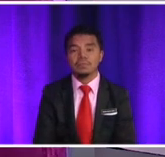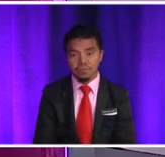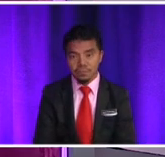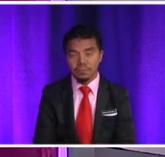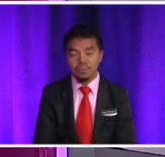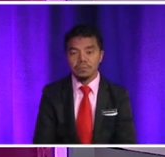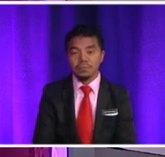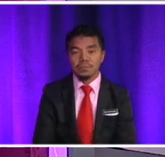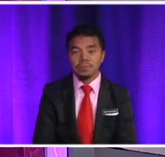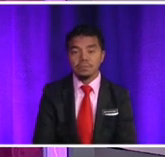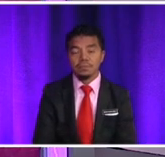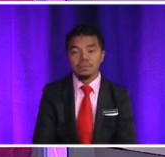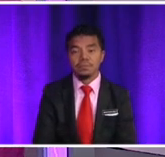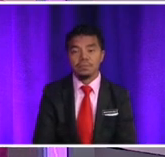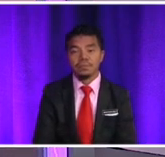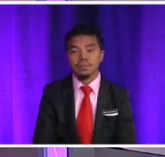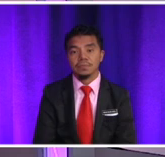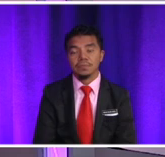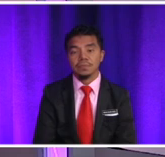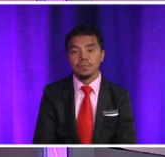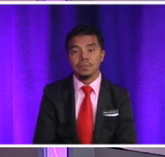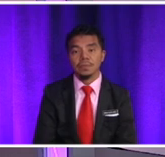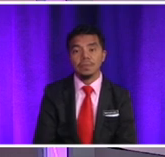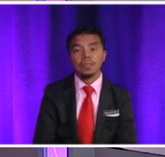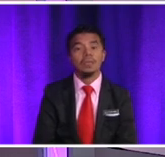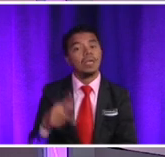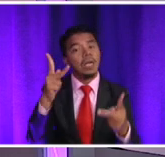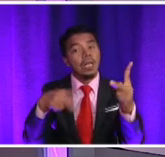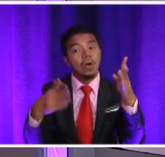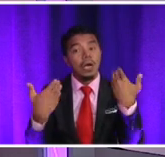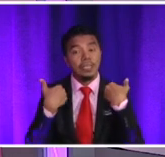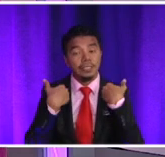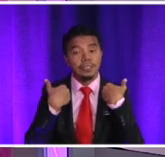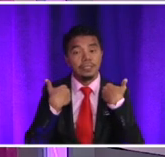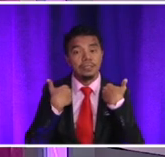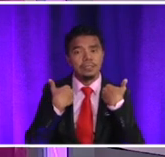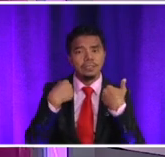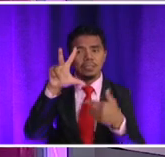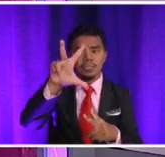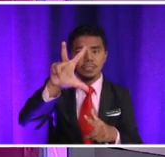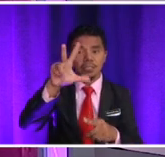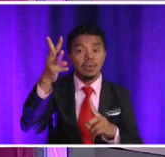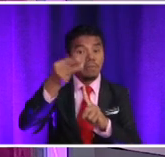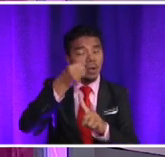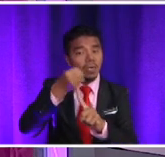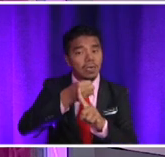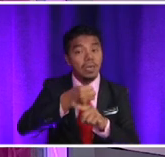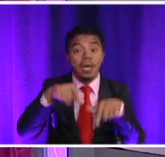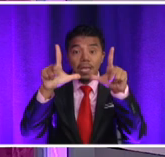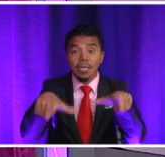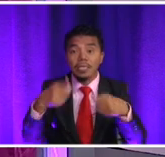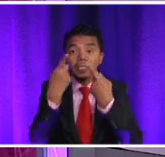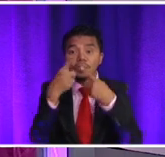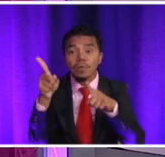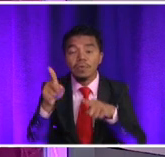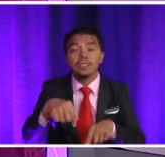pemasaran tapi ingat kalau dekat sini 3 Wakah dan ruang jawaban tiga ruang saja beri 3 saja tak perlu